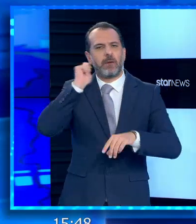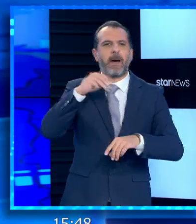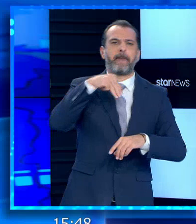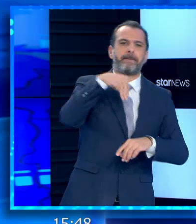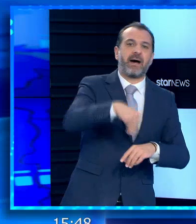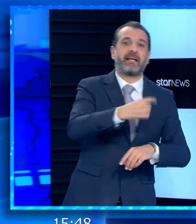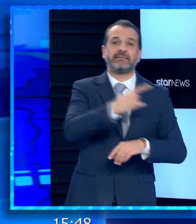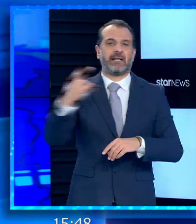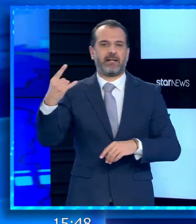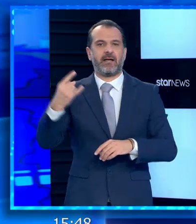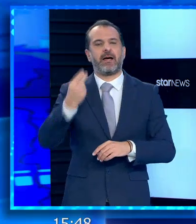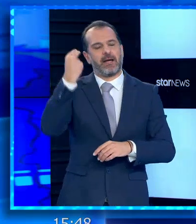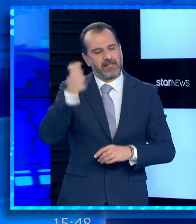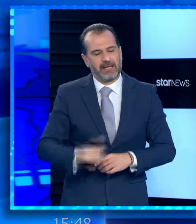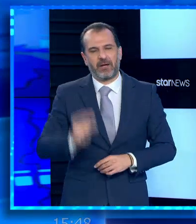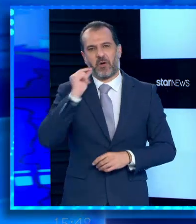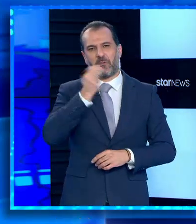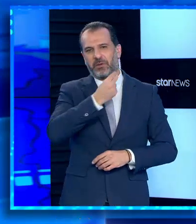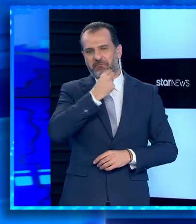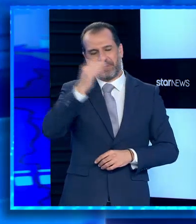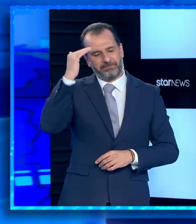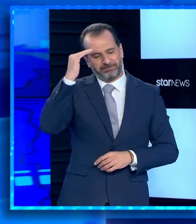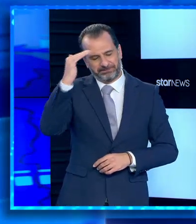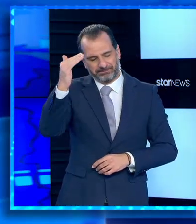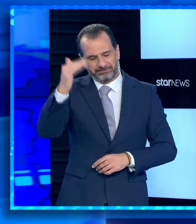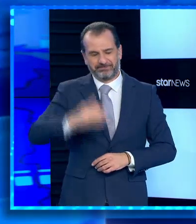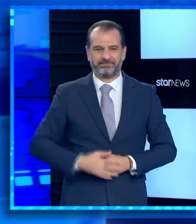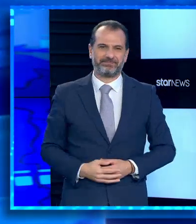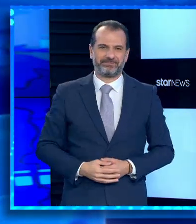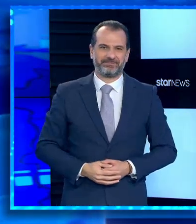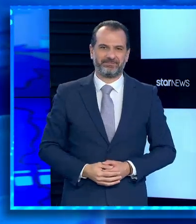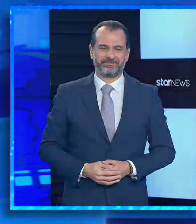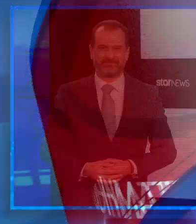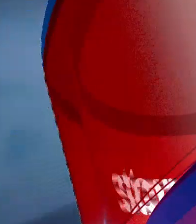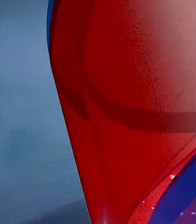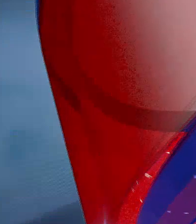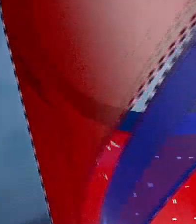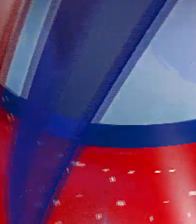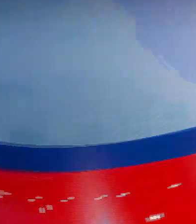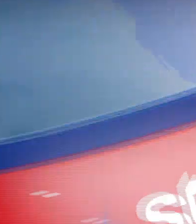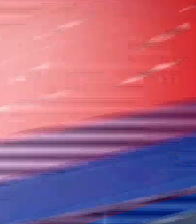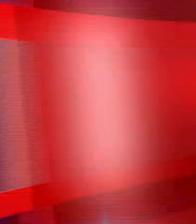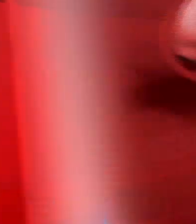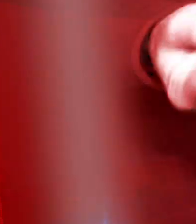Ζαχαρέα. Κυρίες και κύριοι, καλό και χαρούμενο απόγευμα να έχετε. Γεια σας.